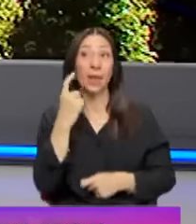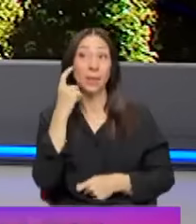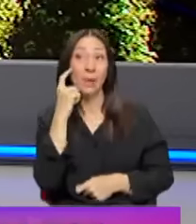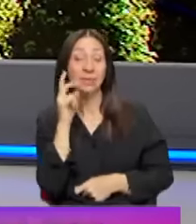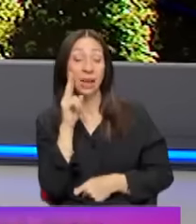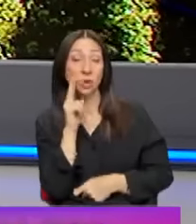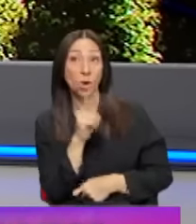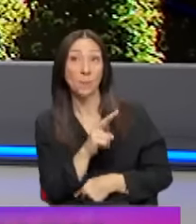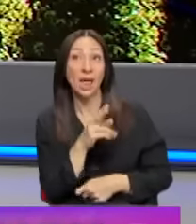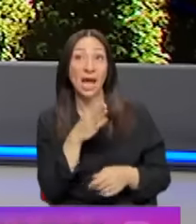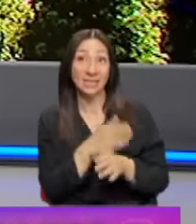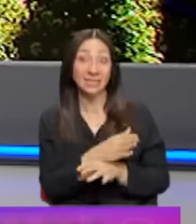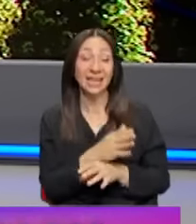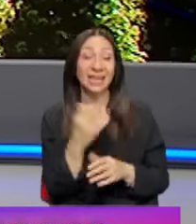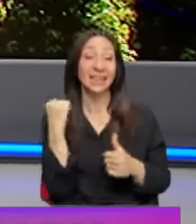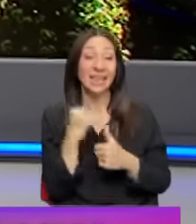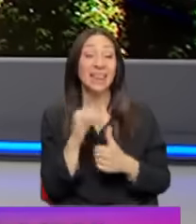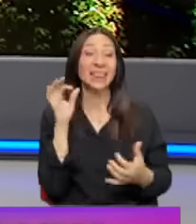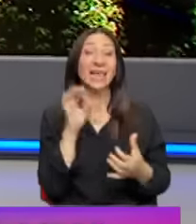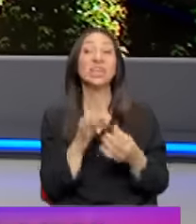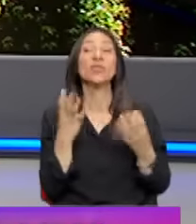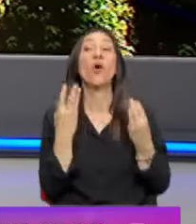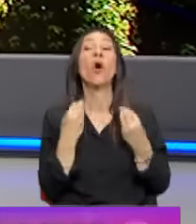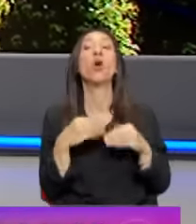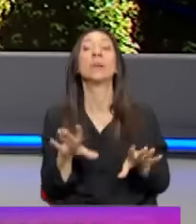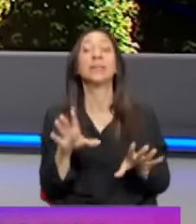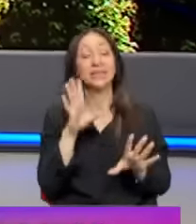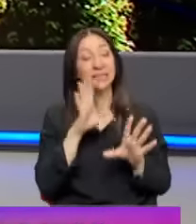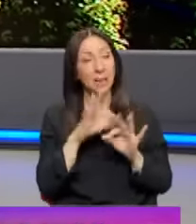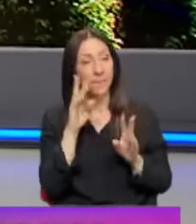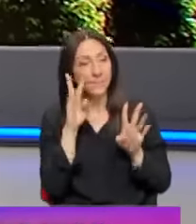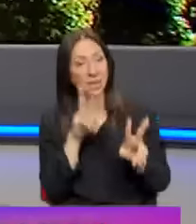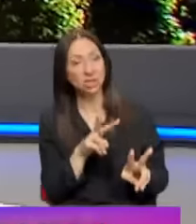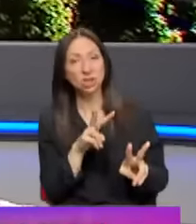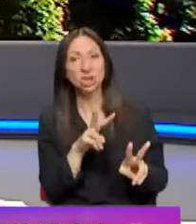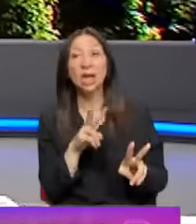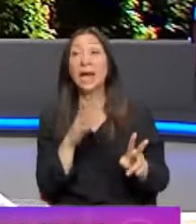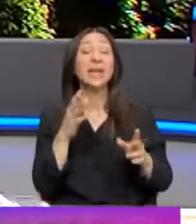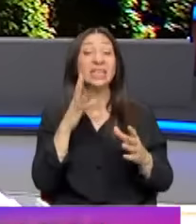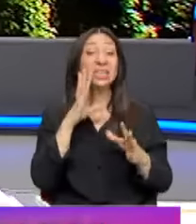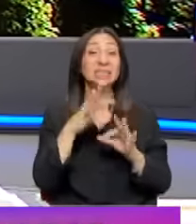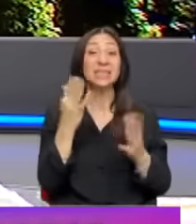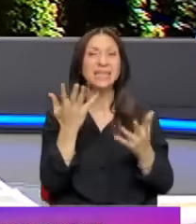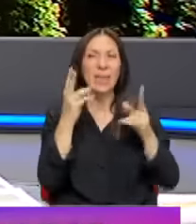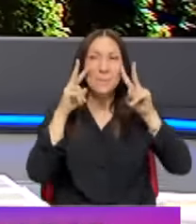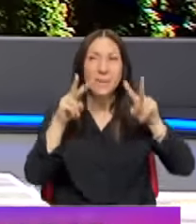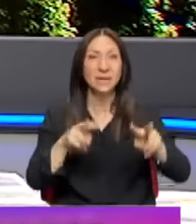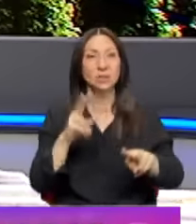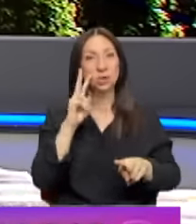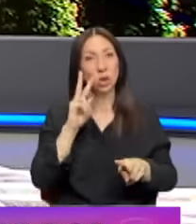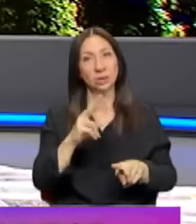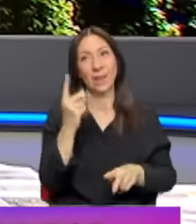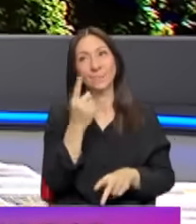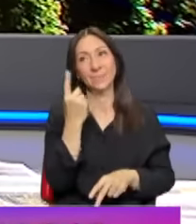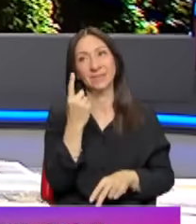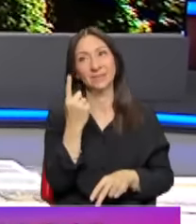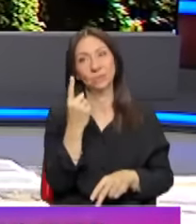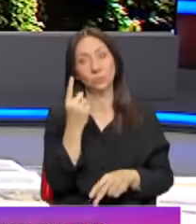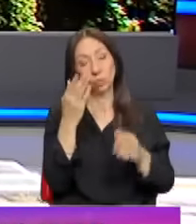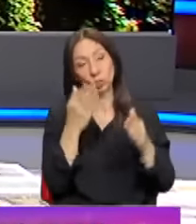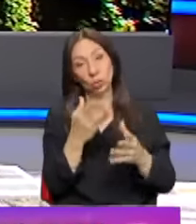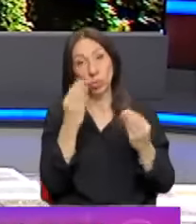mantığıyla görmenin aslında yine tesadüf olmadığını, kişinin bakış açısını, olaya hangi pencereden baktığını gösteren bir